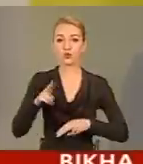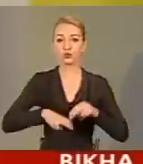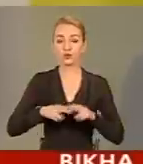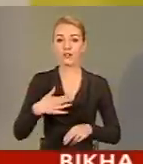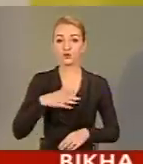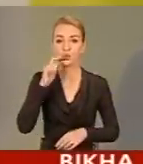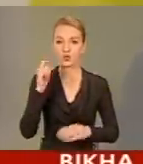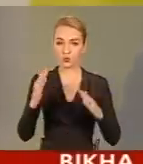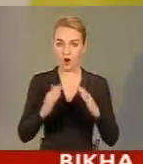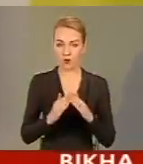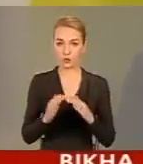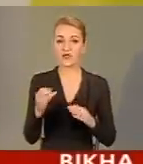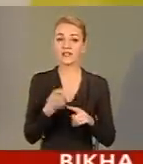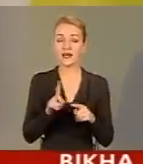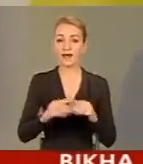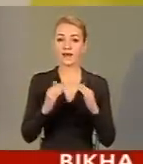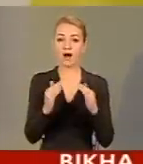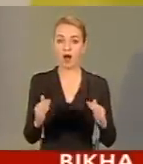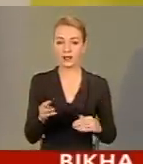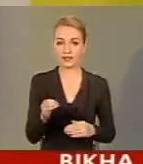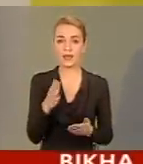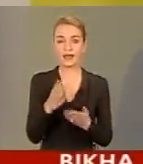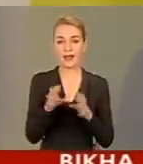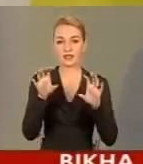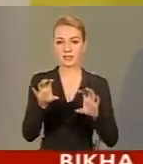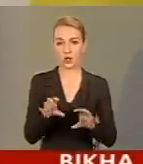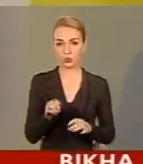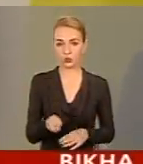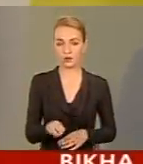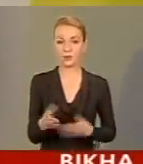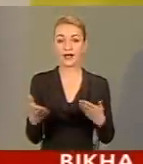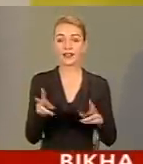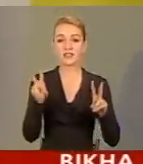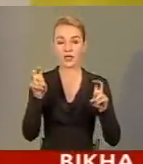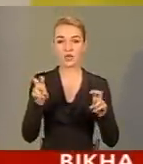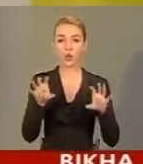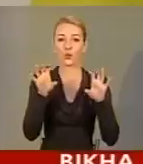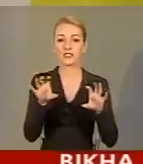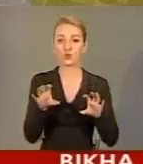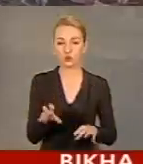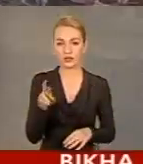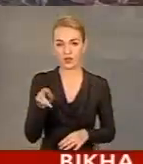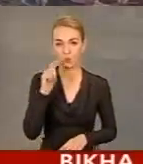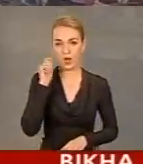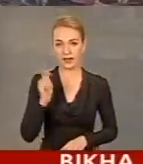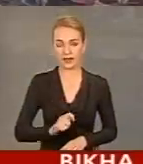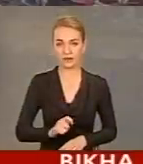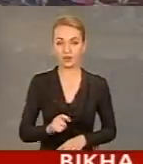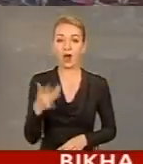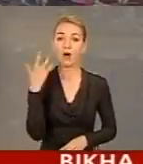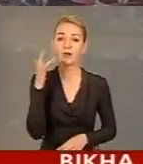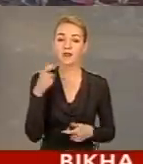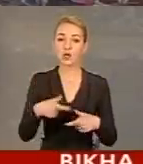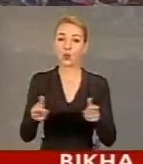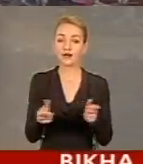хату. І в цієї хати є статут, який називається «Конституція України».